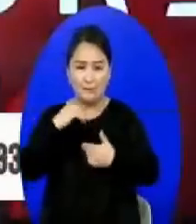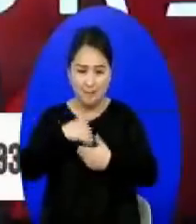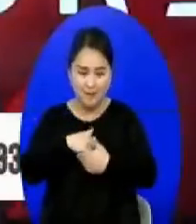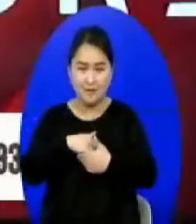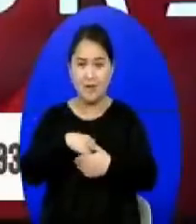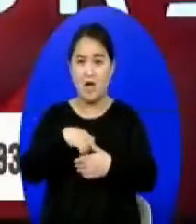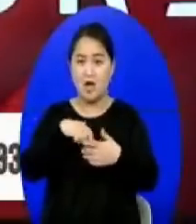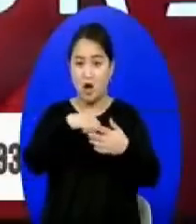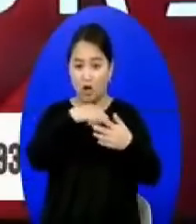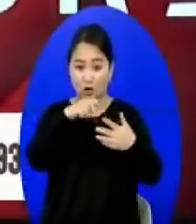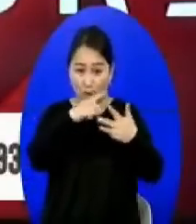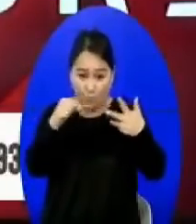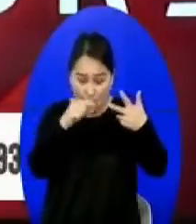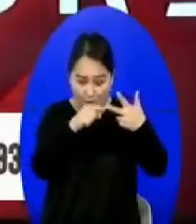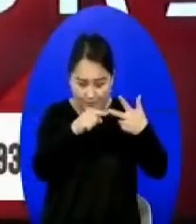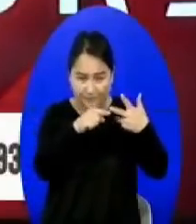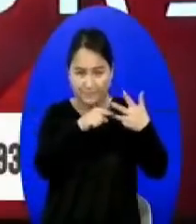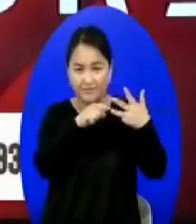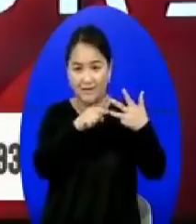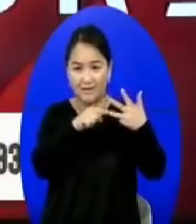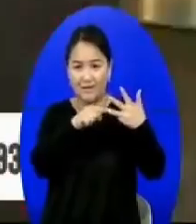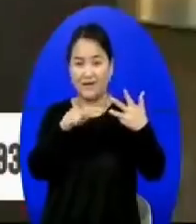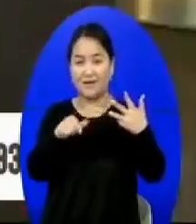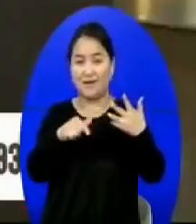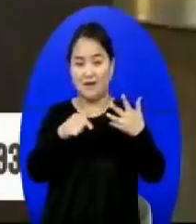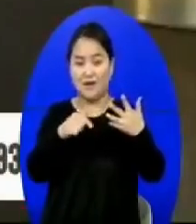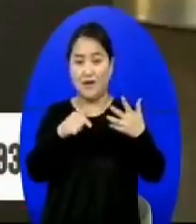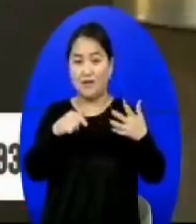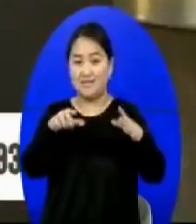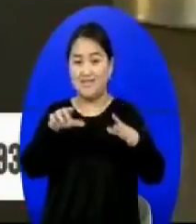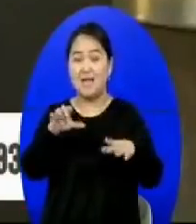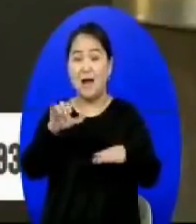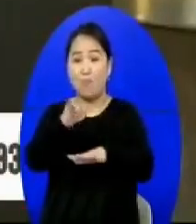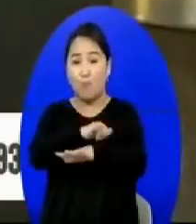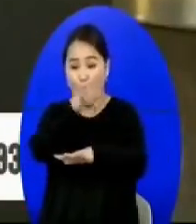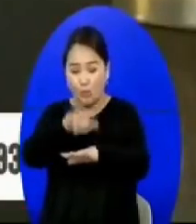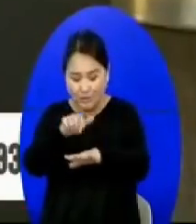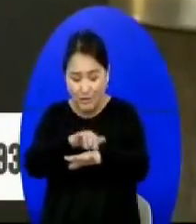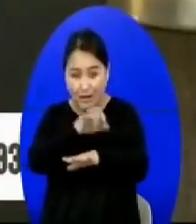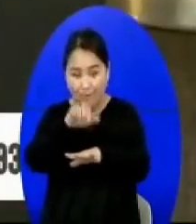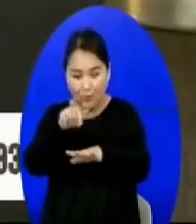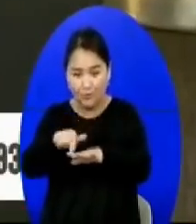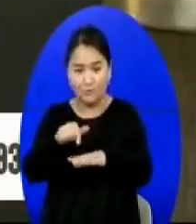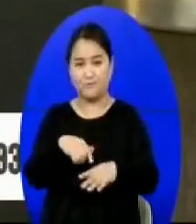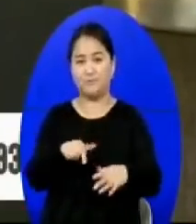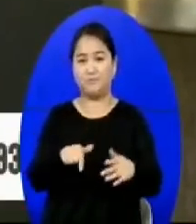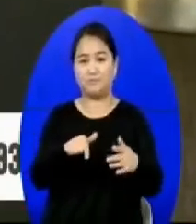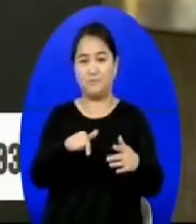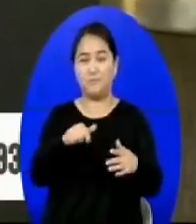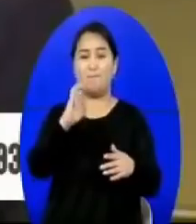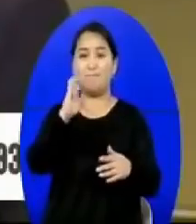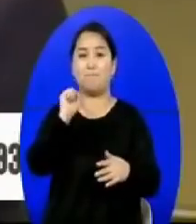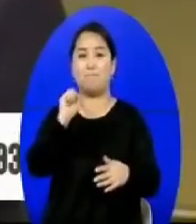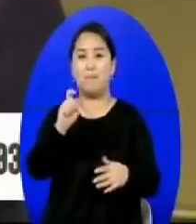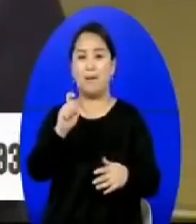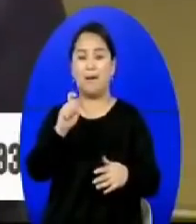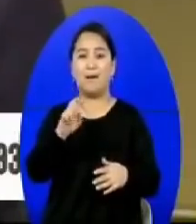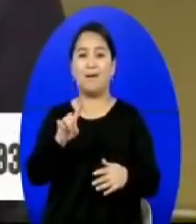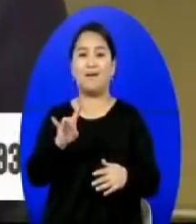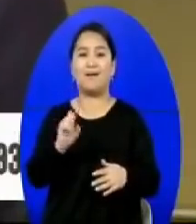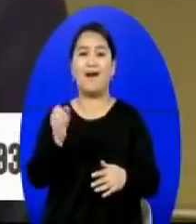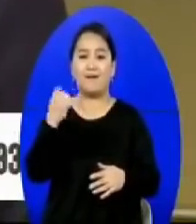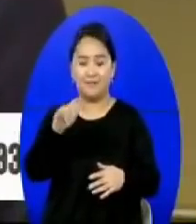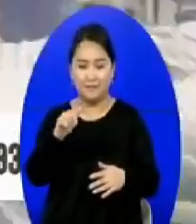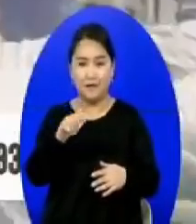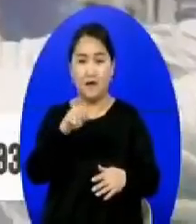бүр 130, за, Сингапурт 106, Америкийн нэгдсэн улс, Испанд тус бүр 84, Бахрейн улсад 47, Кувейт